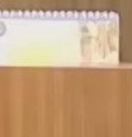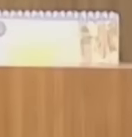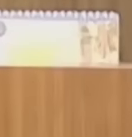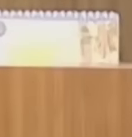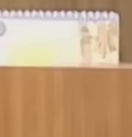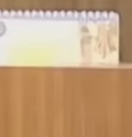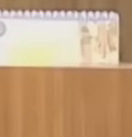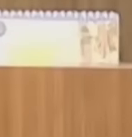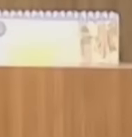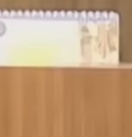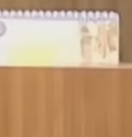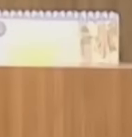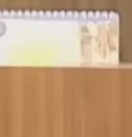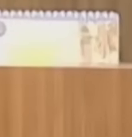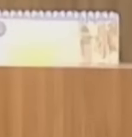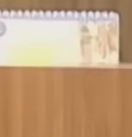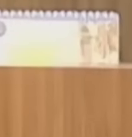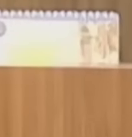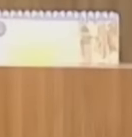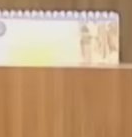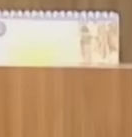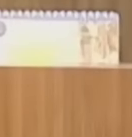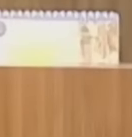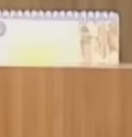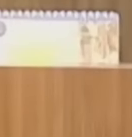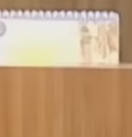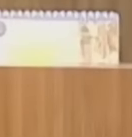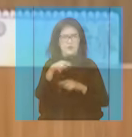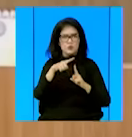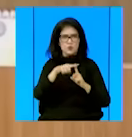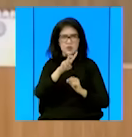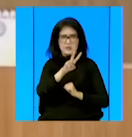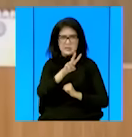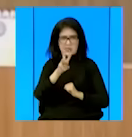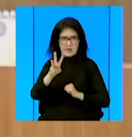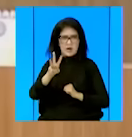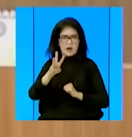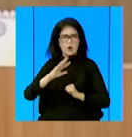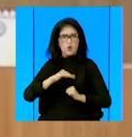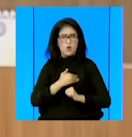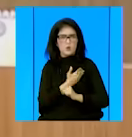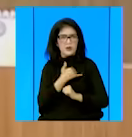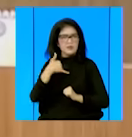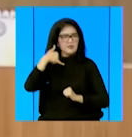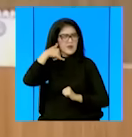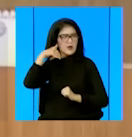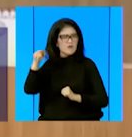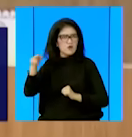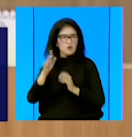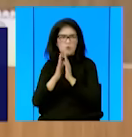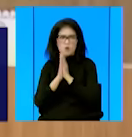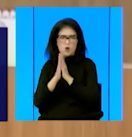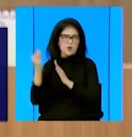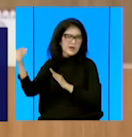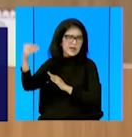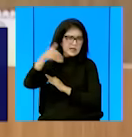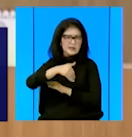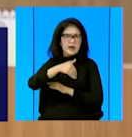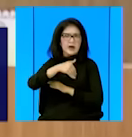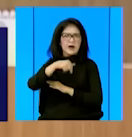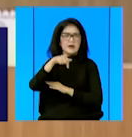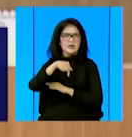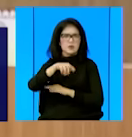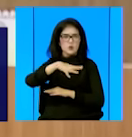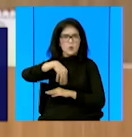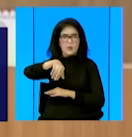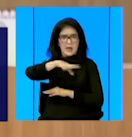sama, 3 Oktober 2023, teradu menelpon pengadu pada malam hari untuk datang ke kamar teradu di Hotel Van der